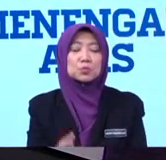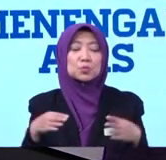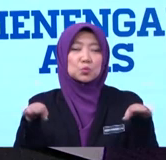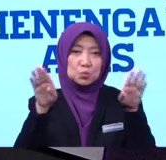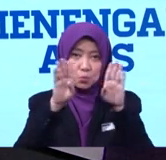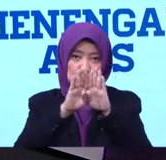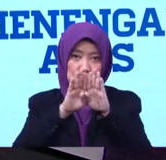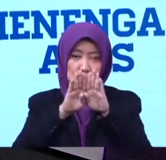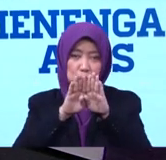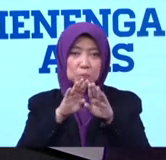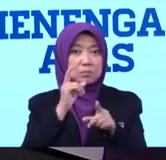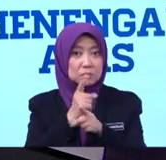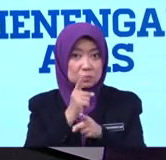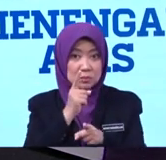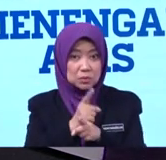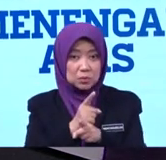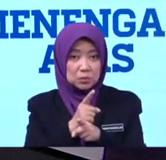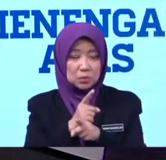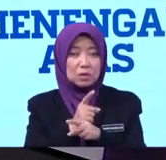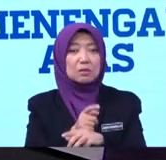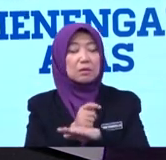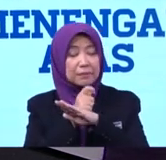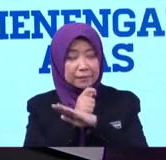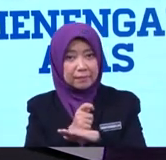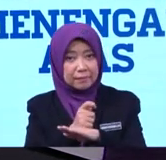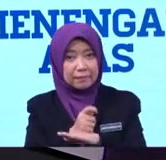almari gelap jadi ya